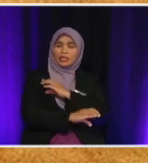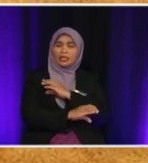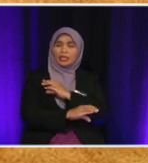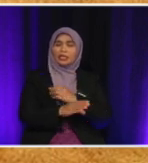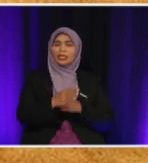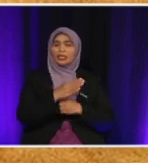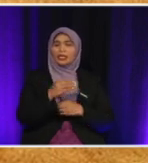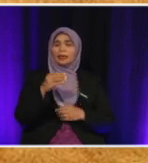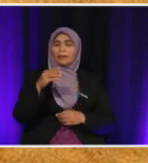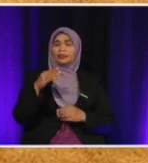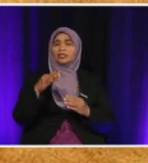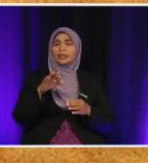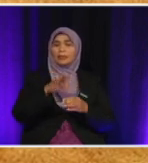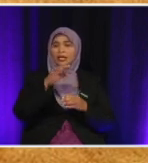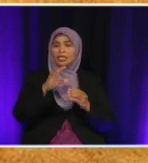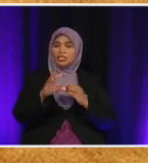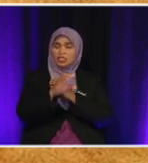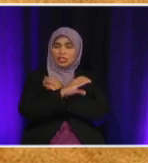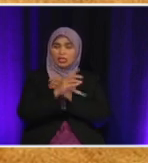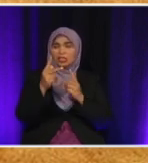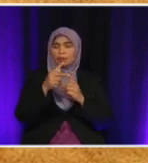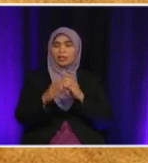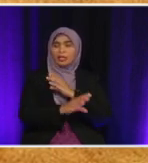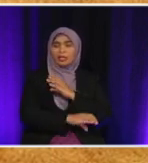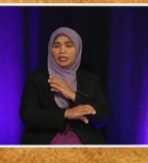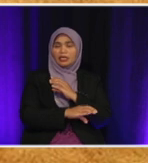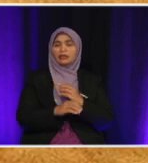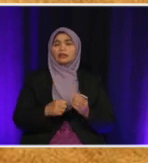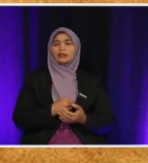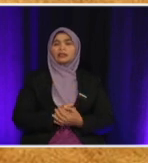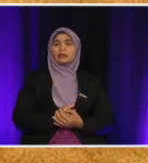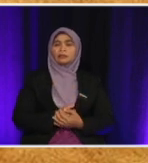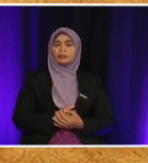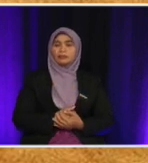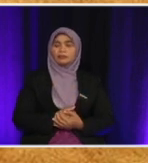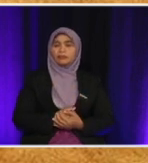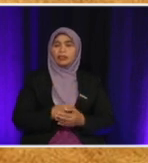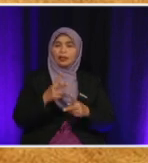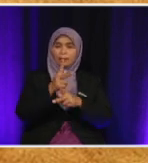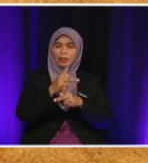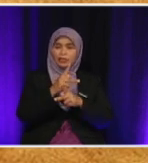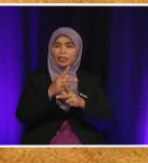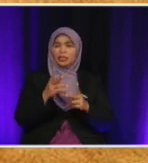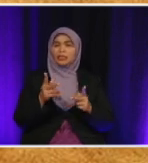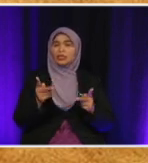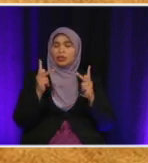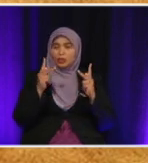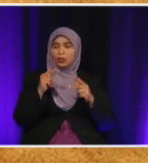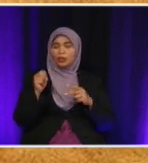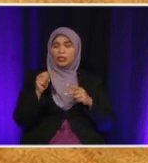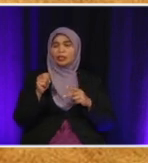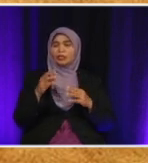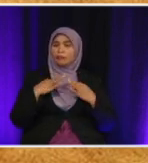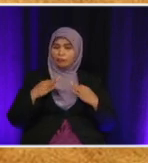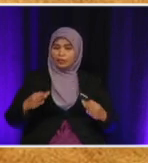patriotisme dalam diri Sete sanggup berkorban demi agama dan negara menjaga kekuatan fisikal